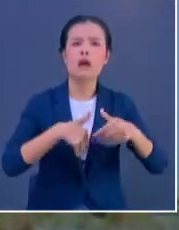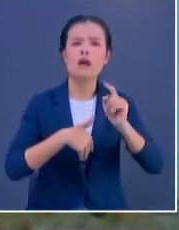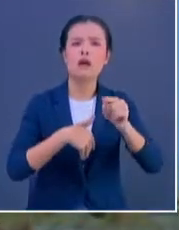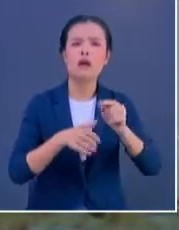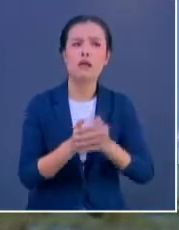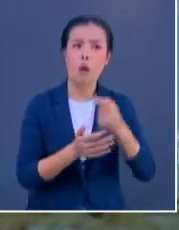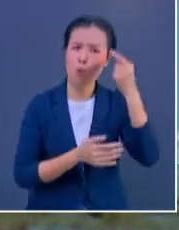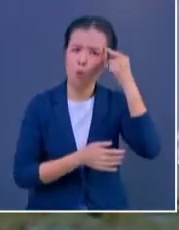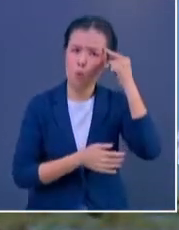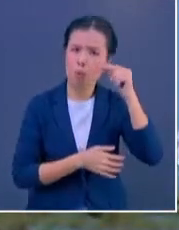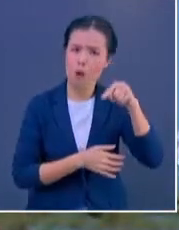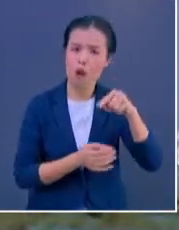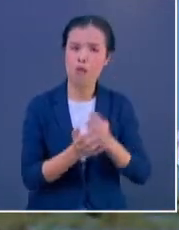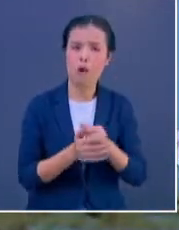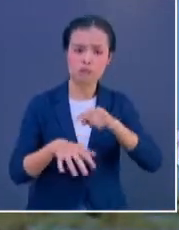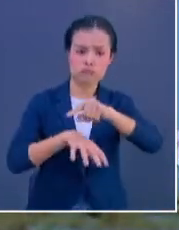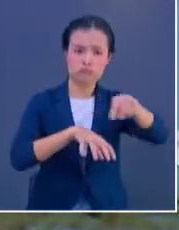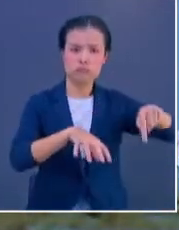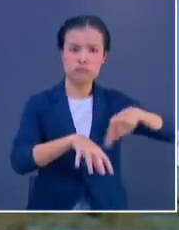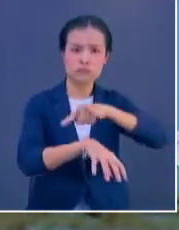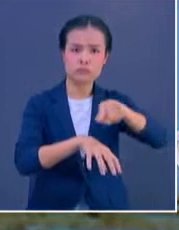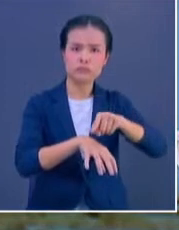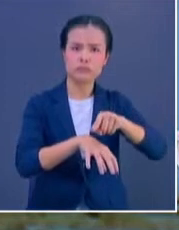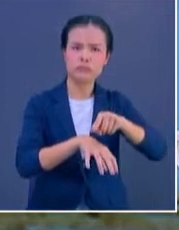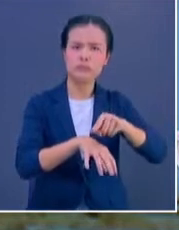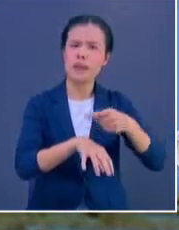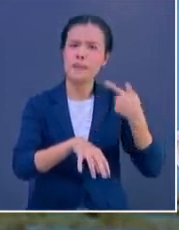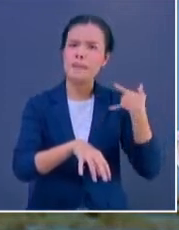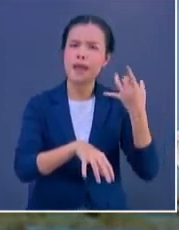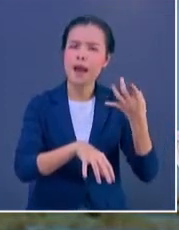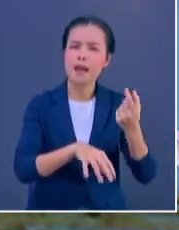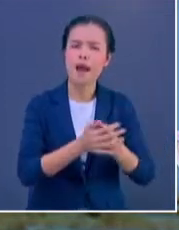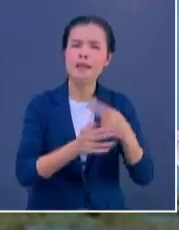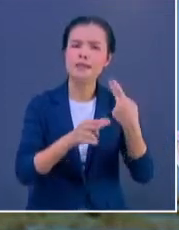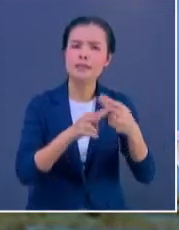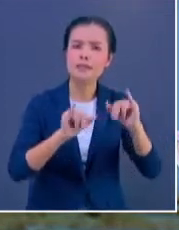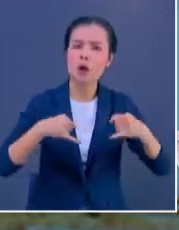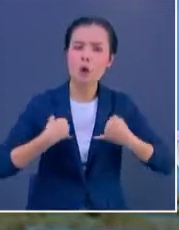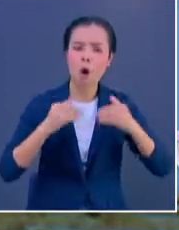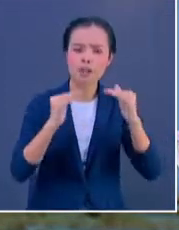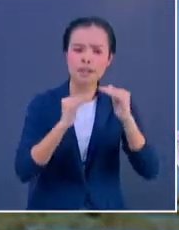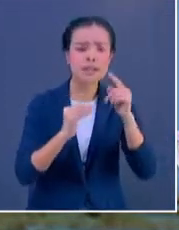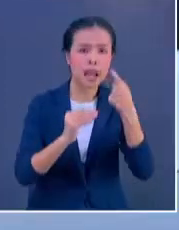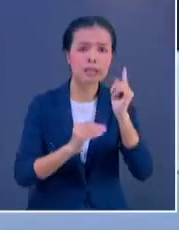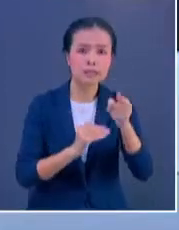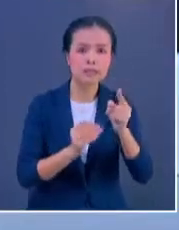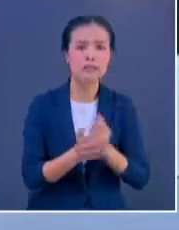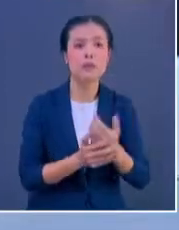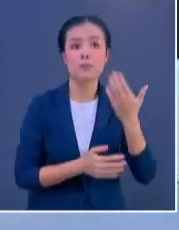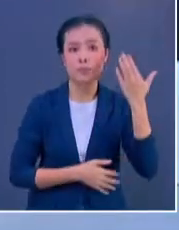ในพื้นที่เขาจะรู้กันไหมครับว่าพื้นที่ตรงนี้เนี่ยเป็นพื้นที่แบบไหนประเภทใดแล้วใครที่ครอบครองอยู่อย่างแท้จริงณตอนนี ้คือส